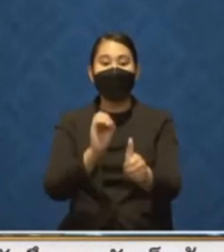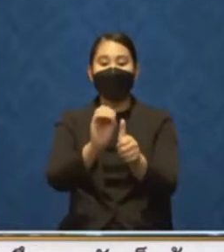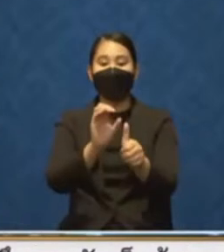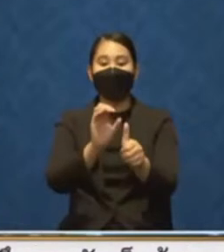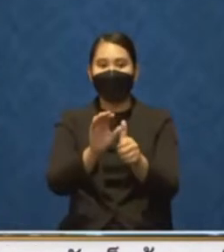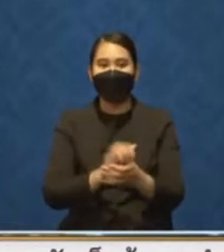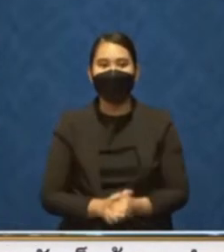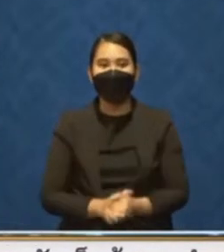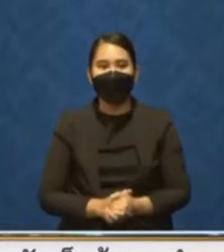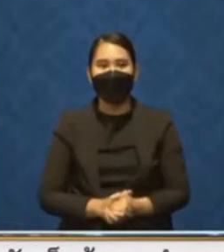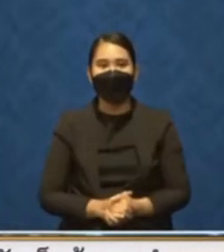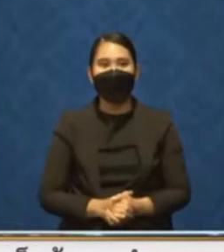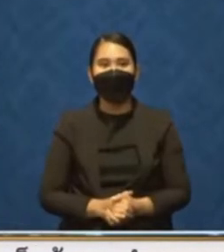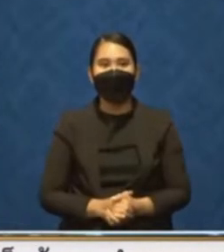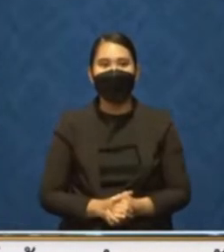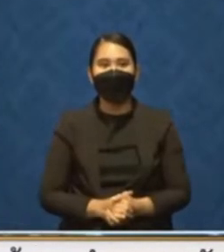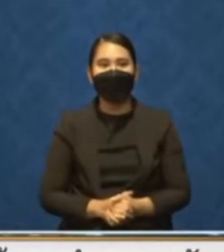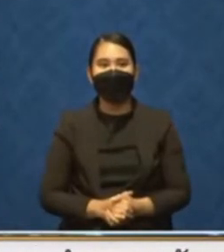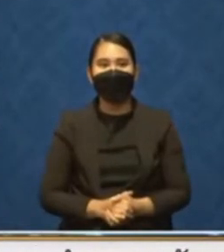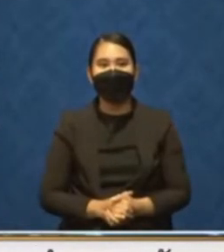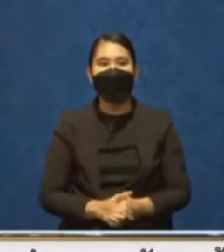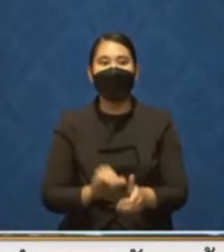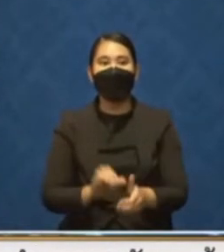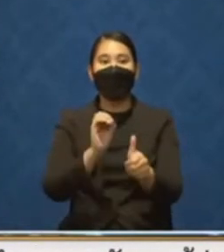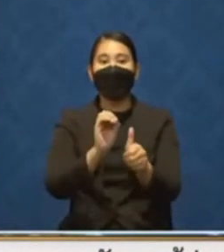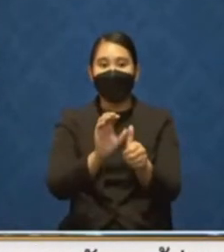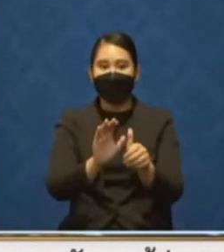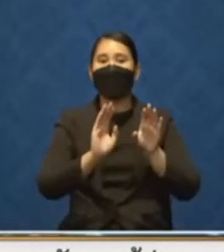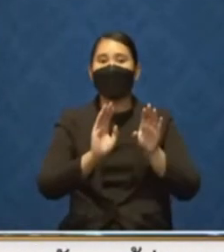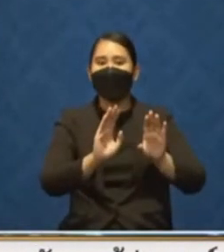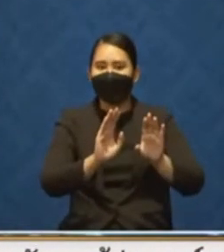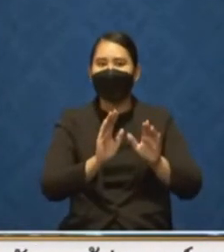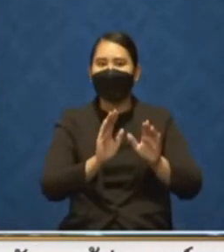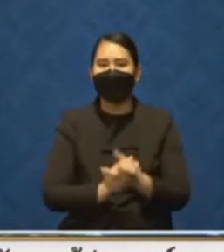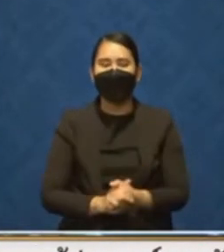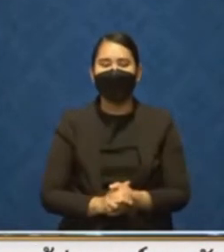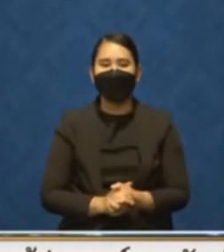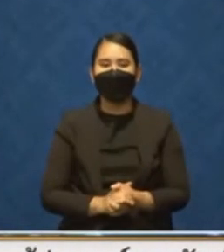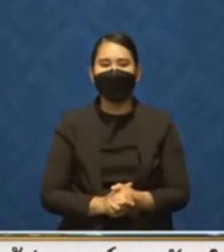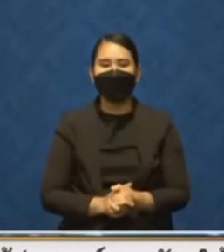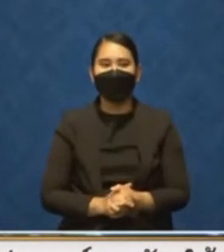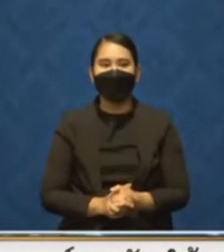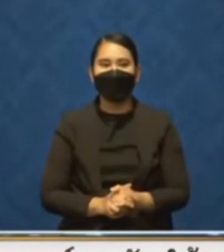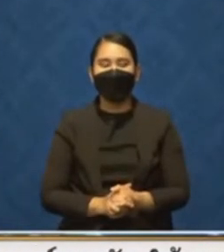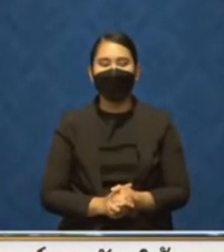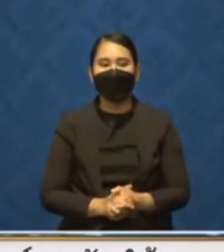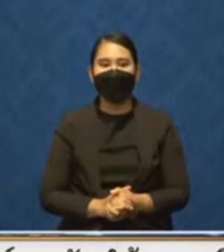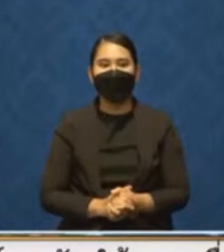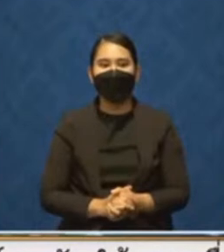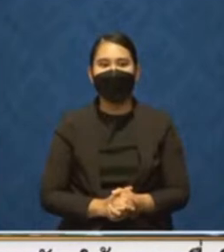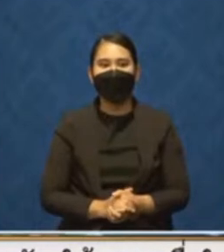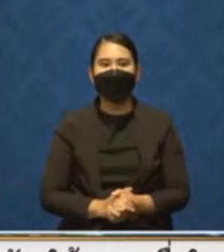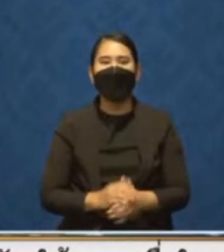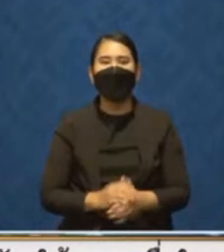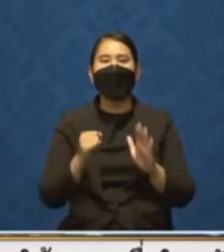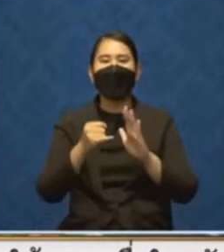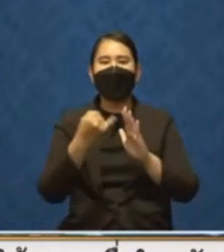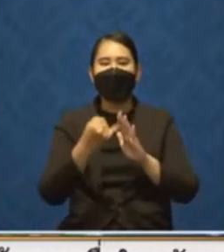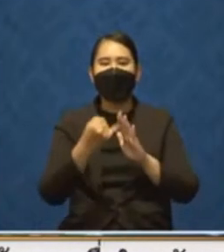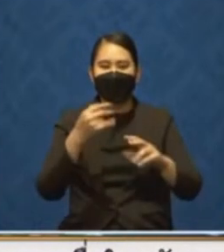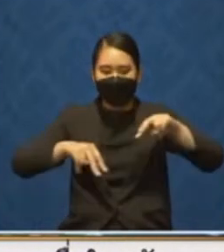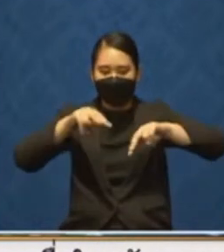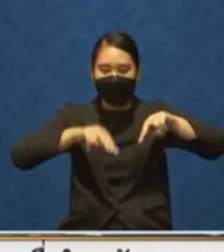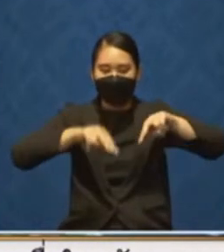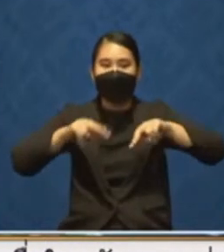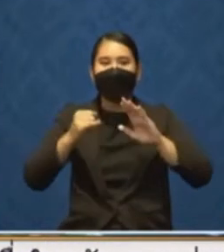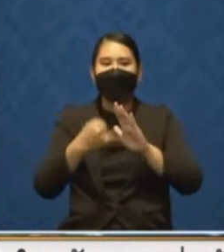ยังท่านพลเอกประวิทย์ผ่านท่านนายกรัฐมนตรีผ่านท่านประธานอีกทีหนึ่งท่านพิสูจน์ง่ายนิดเดียวครับถ้าท่านจะไม่ได้